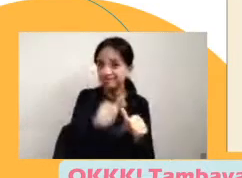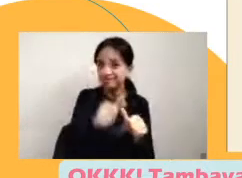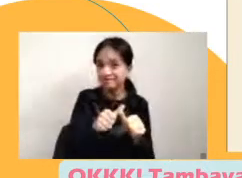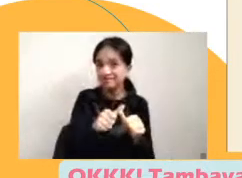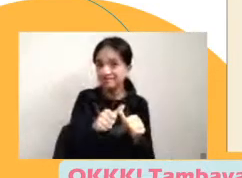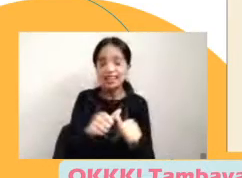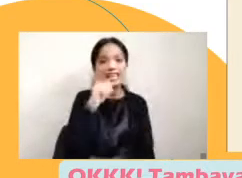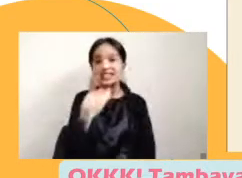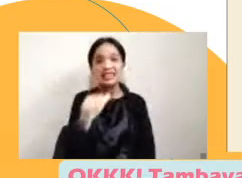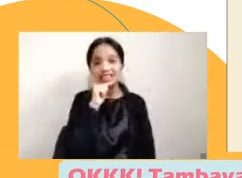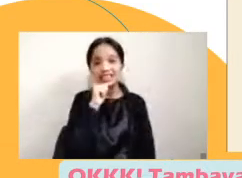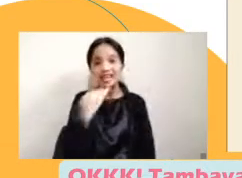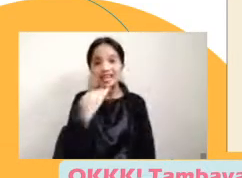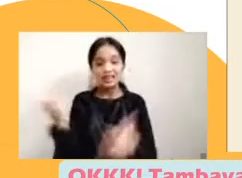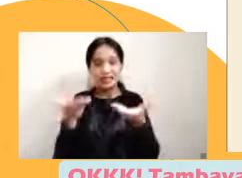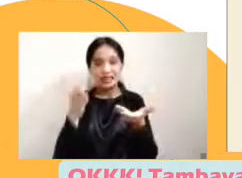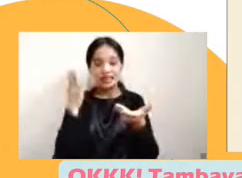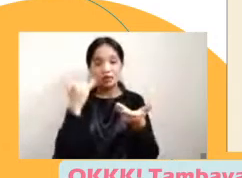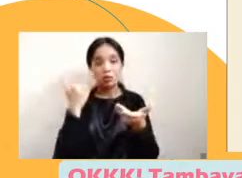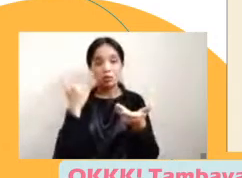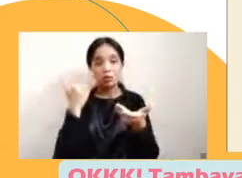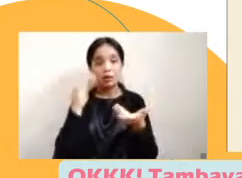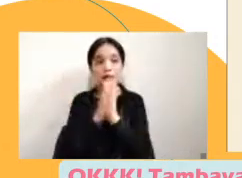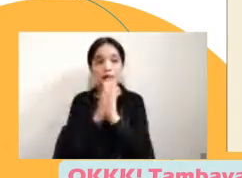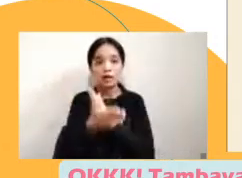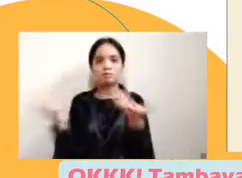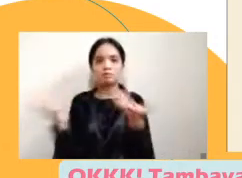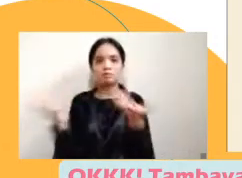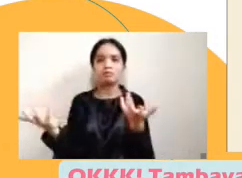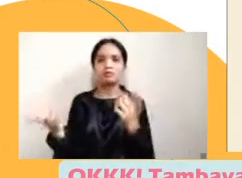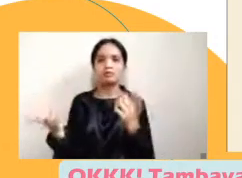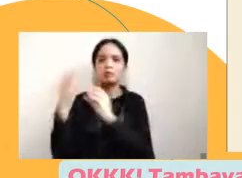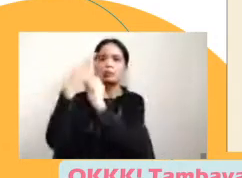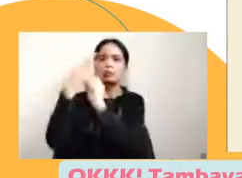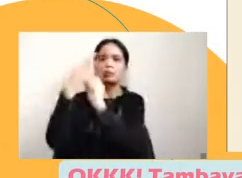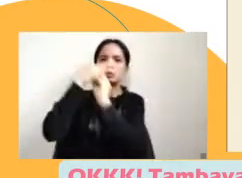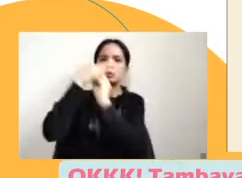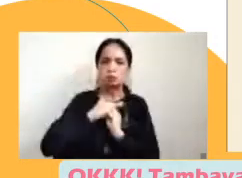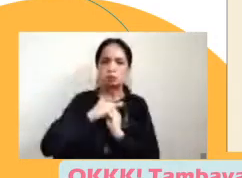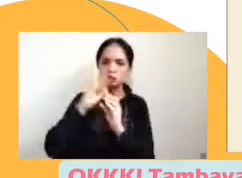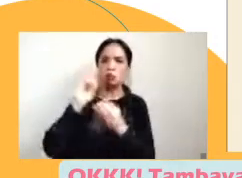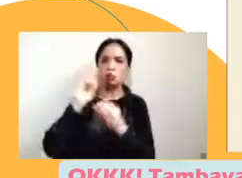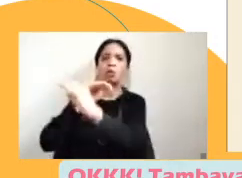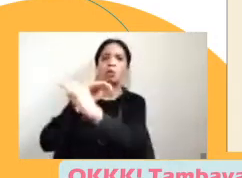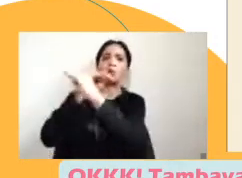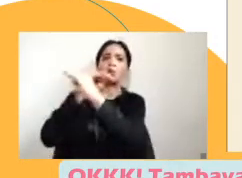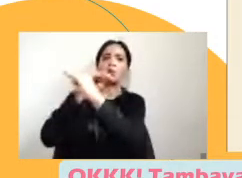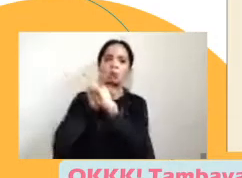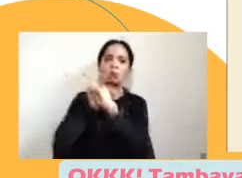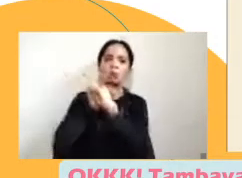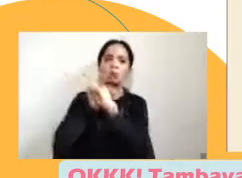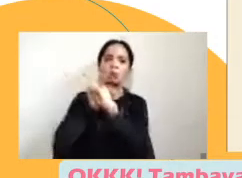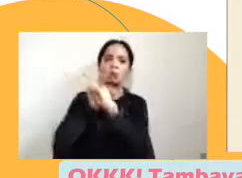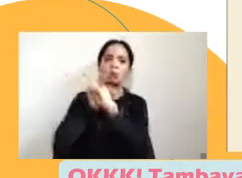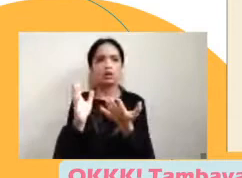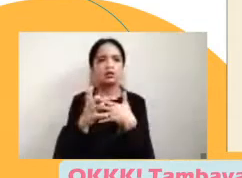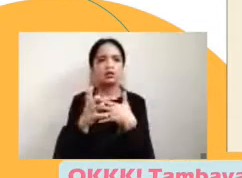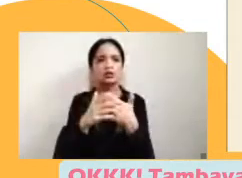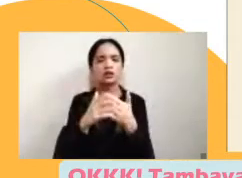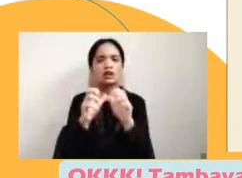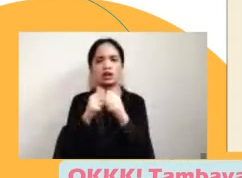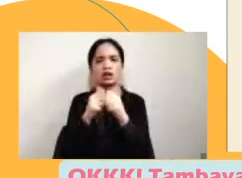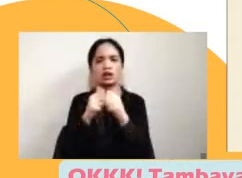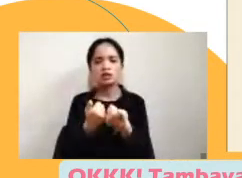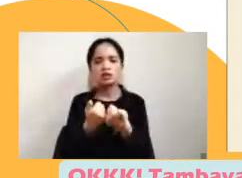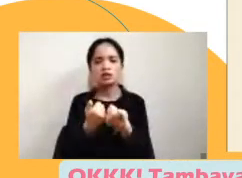sila nandito upang tayo ay sirain o hadlangan para abutin yung mga mithiin natin. Ang